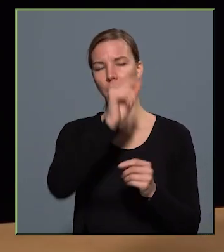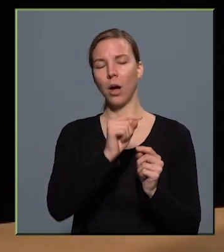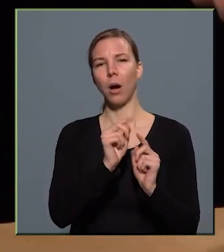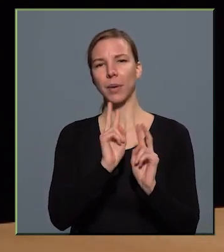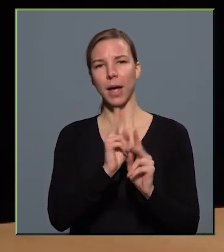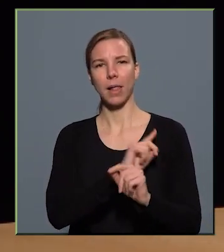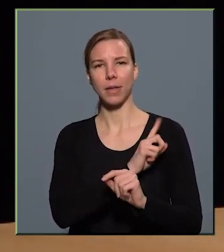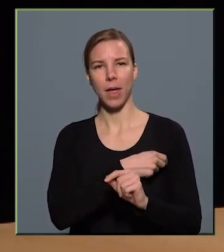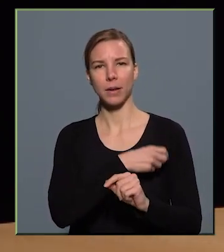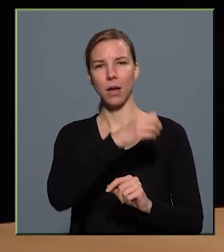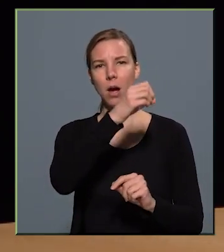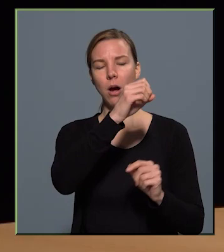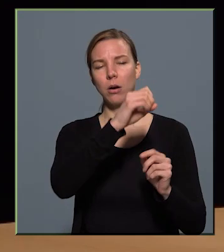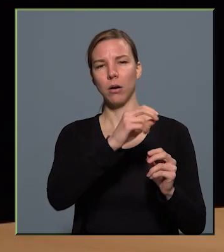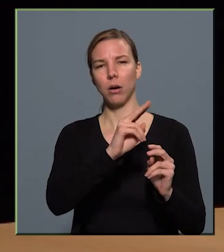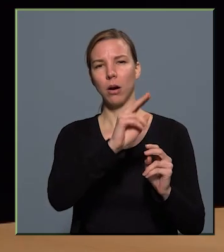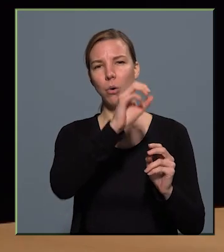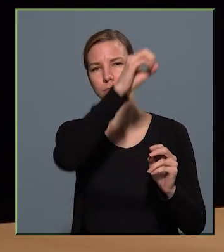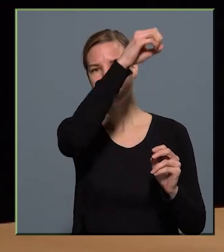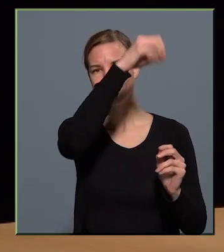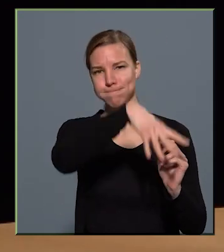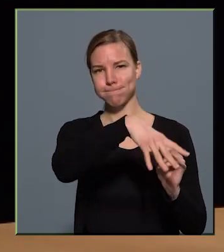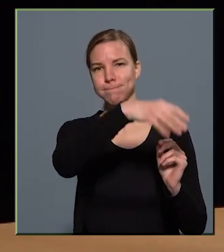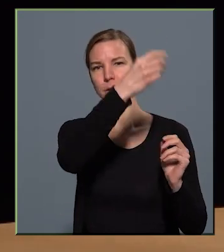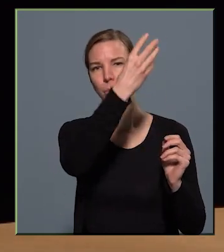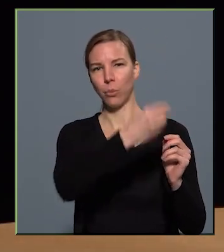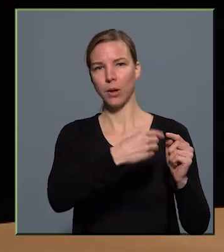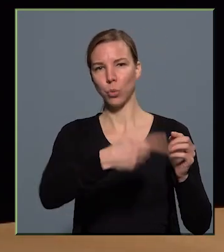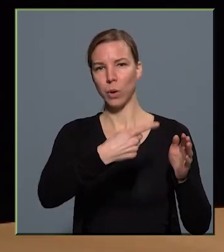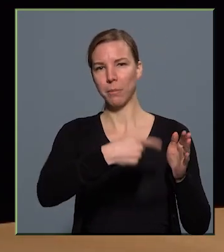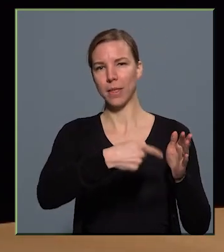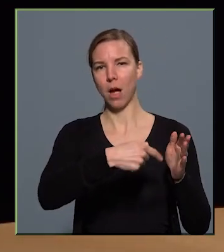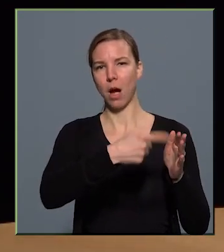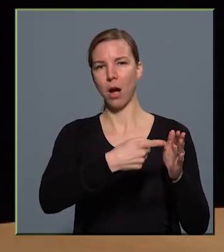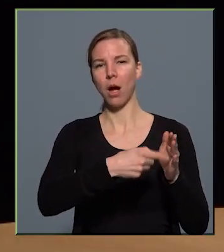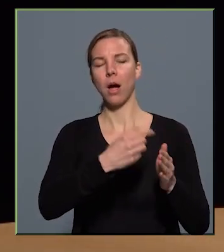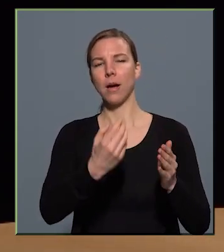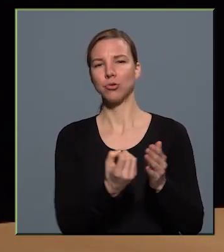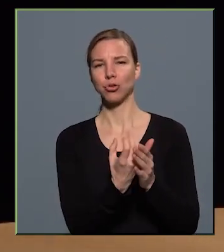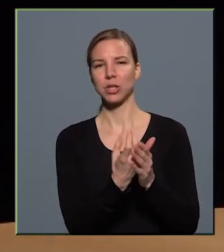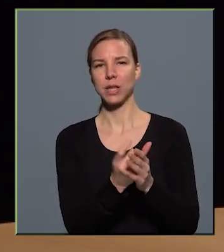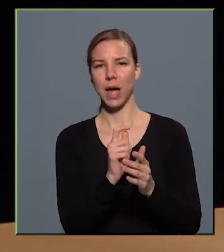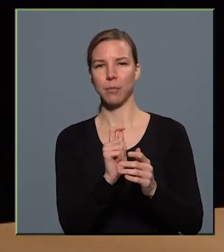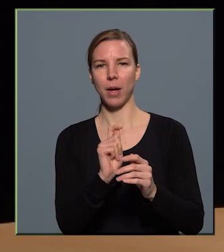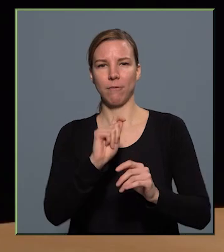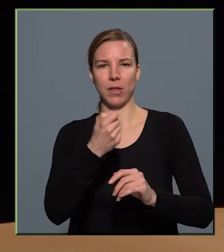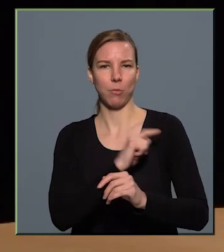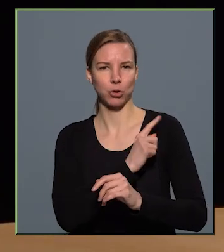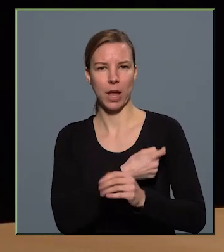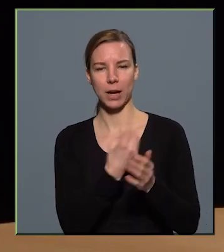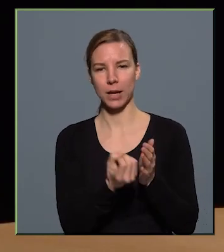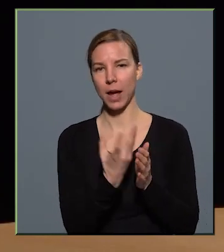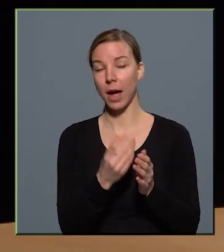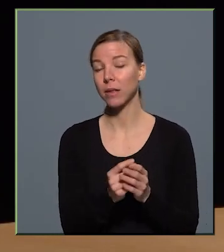pontról leengedik a vizet, lent turbinákat hajt meg, és a villamos energiát visszanyerik. Ez Európa rengeteg országában, ahol erre lehetőség van,